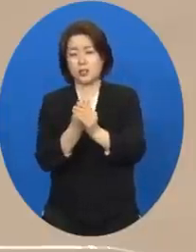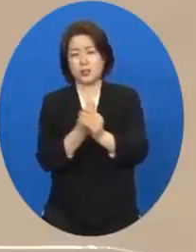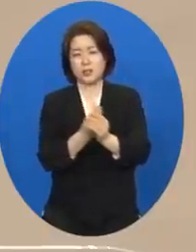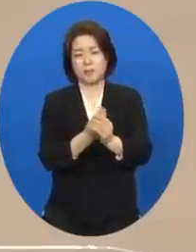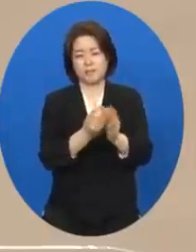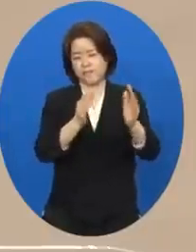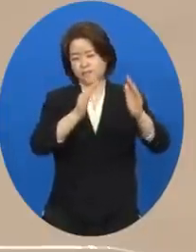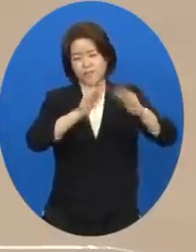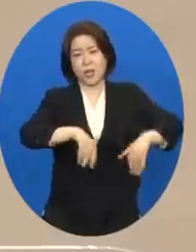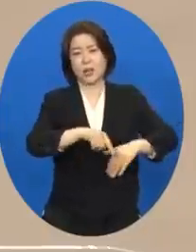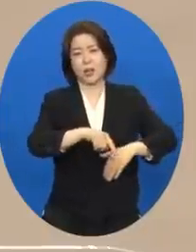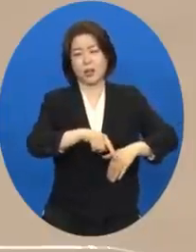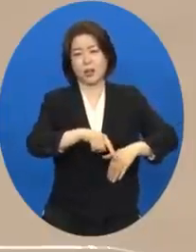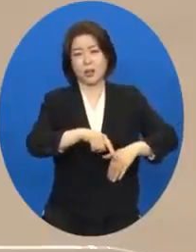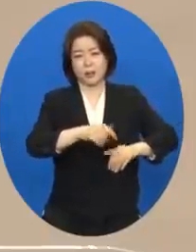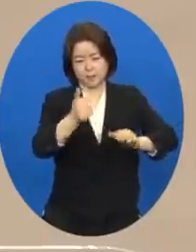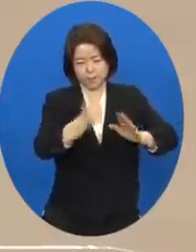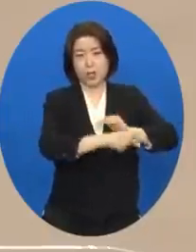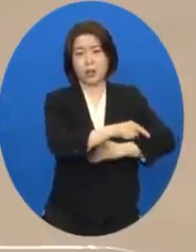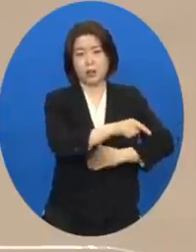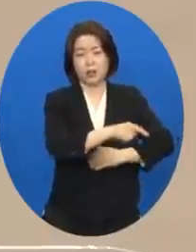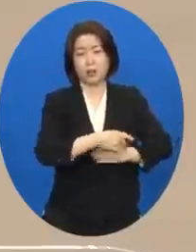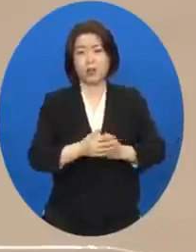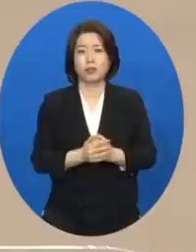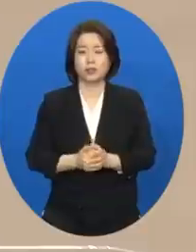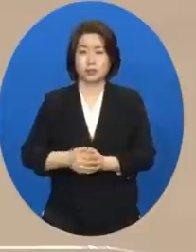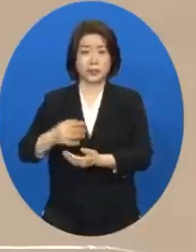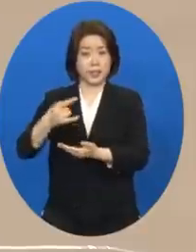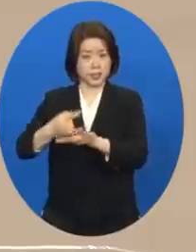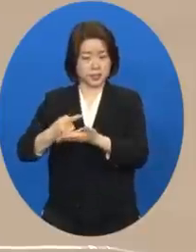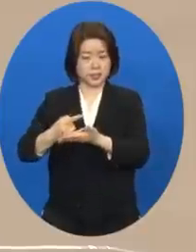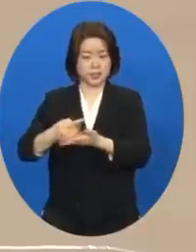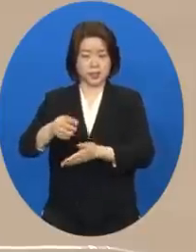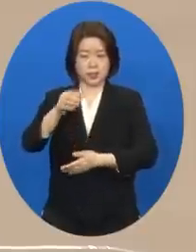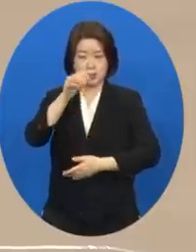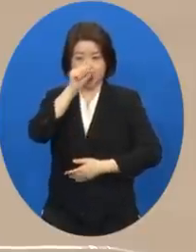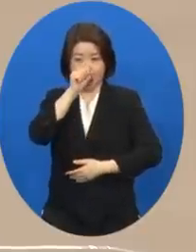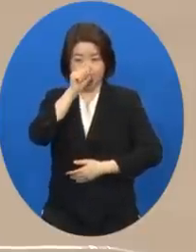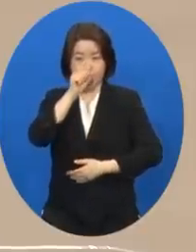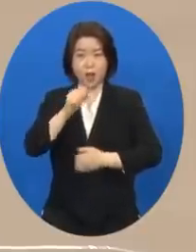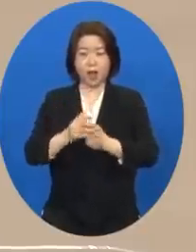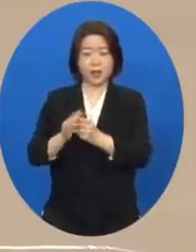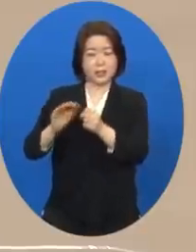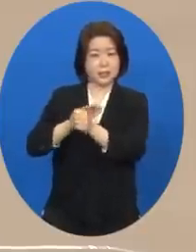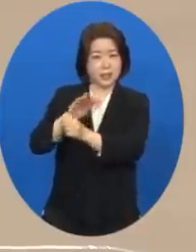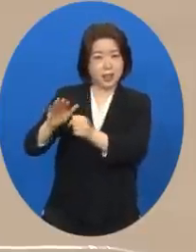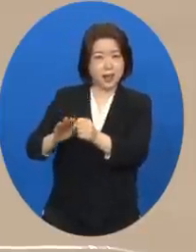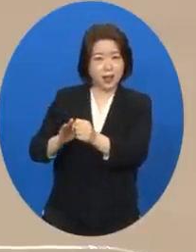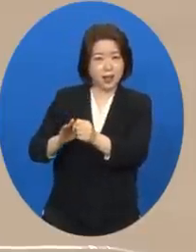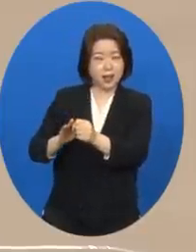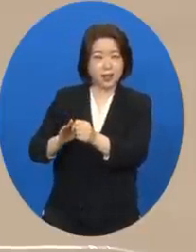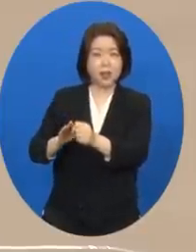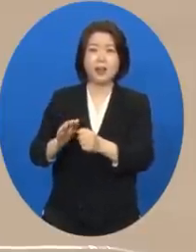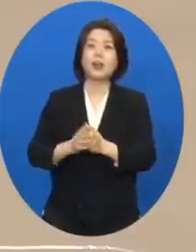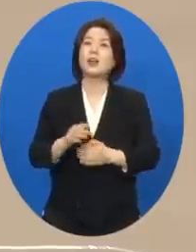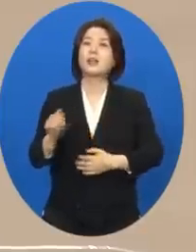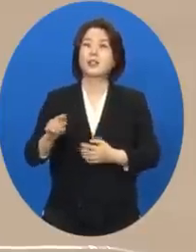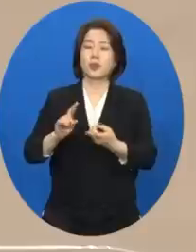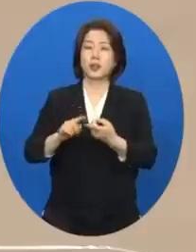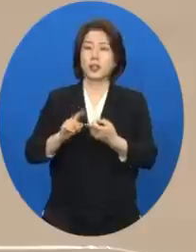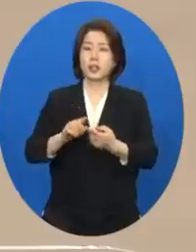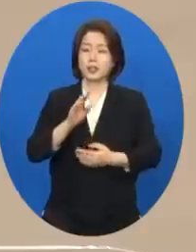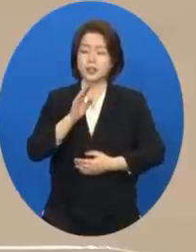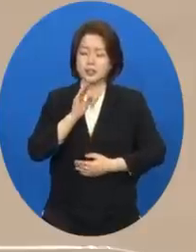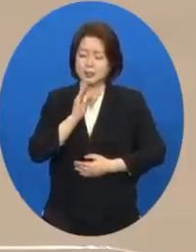떠요 의와 그리고선 사랑 그것의 진정한